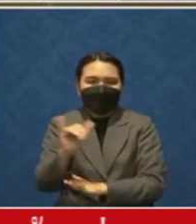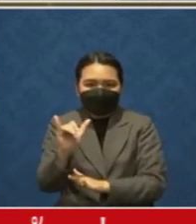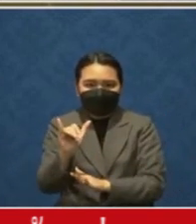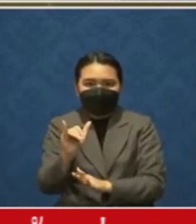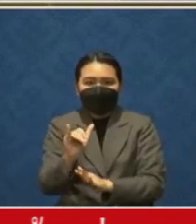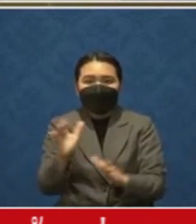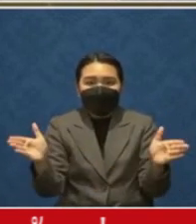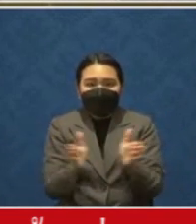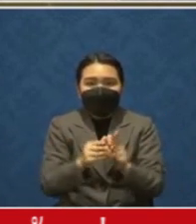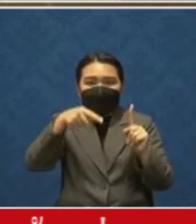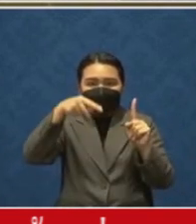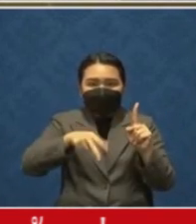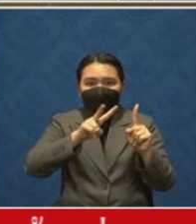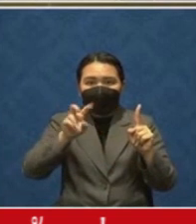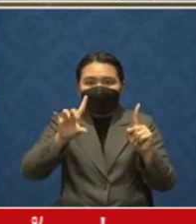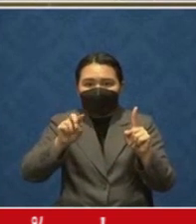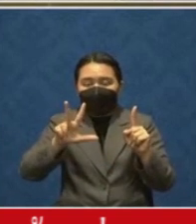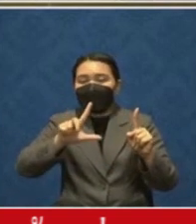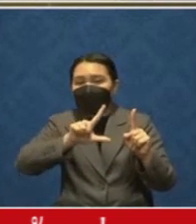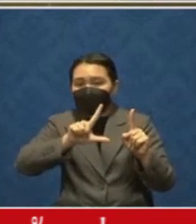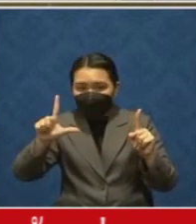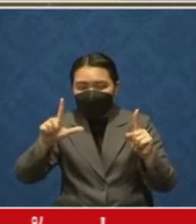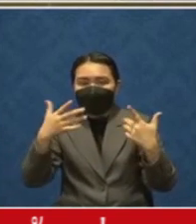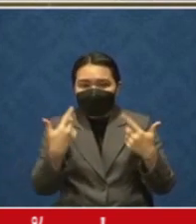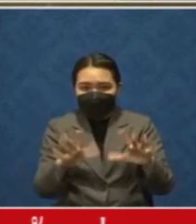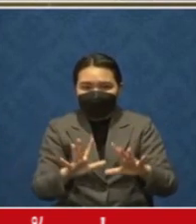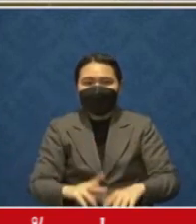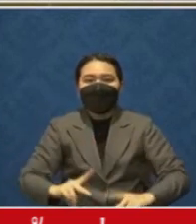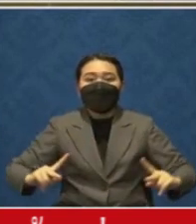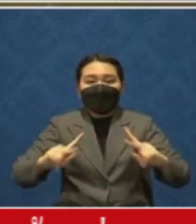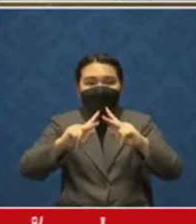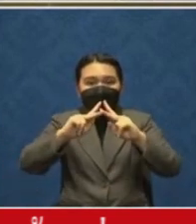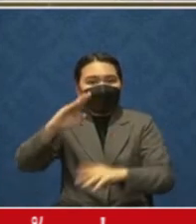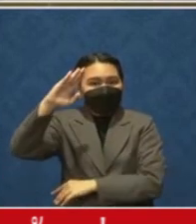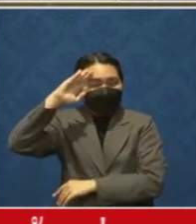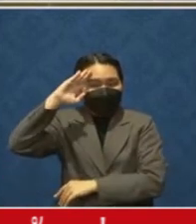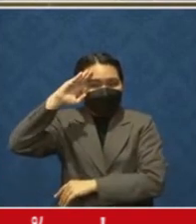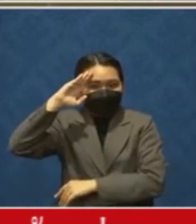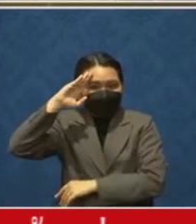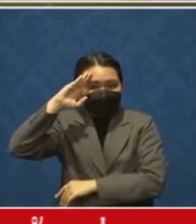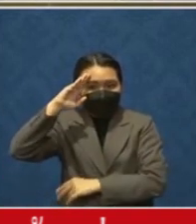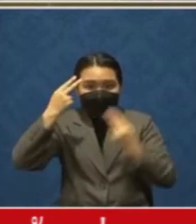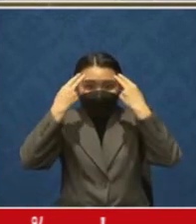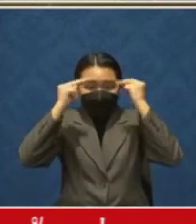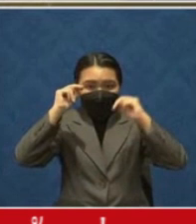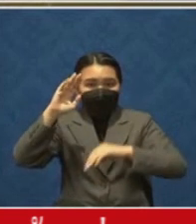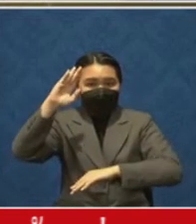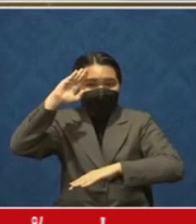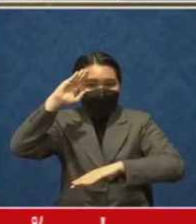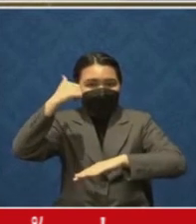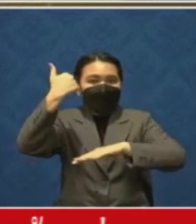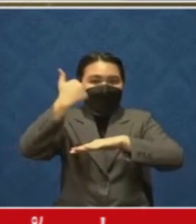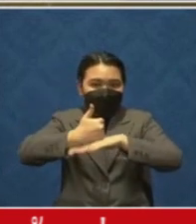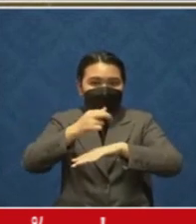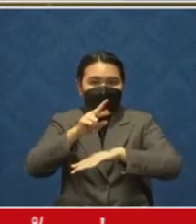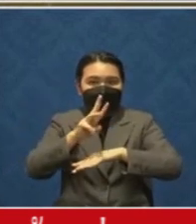อีก 1,283 ล้านบาทกระทรวงกลาโหมที่มีพลเอกประยุทธ์เป็นรัฐมนตรีว่าการกระทรวงกลาโหมก็ไม่ดำเนินการอะไร